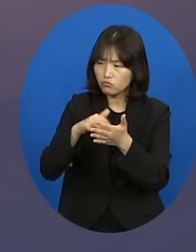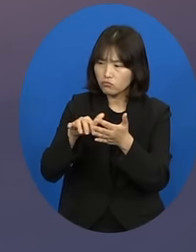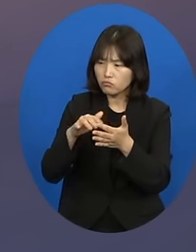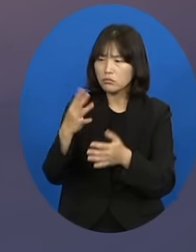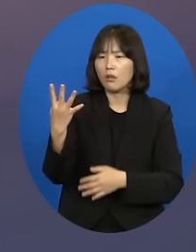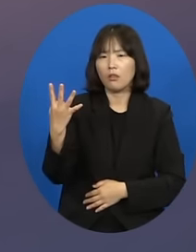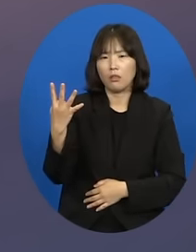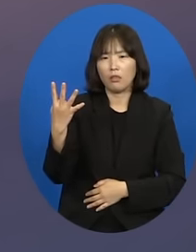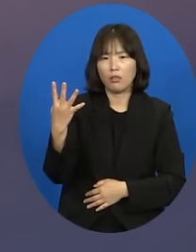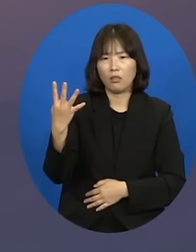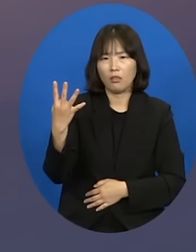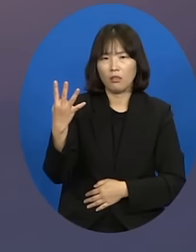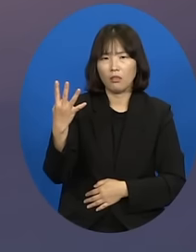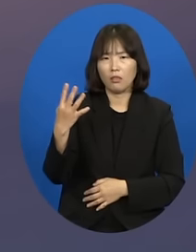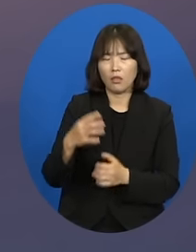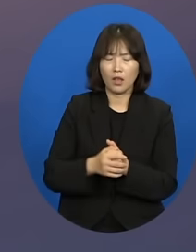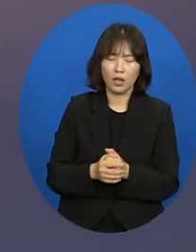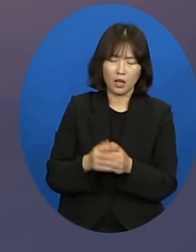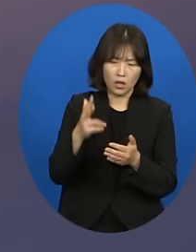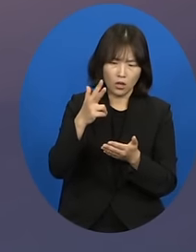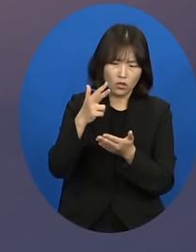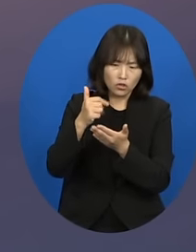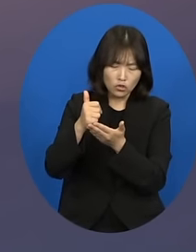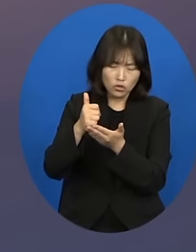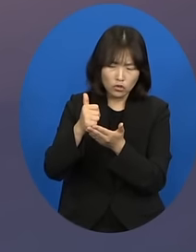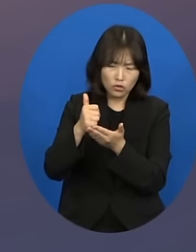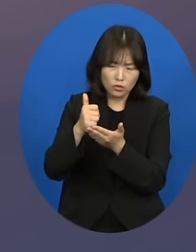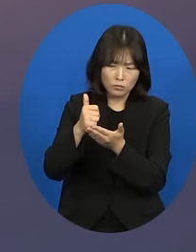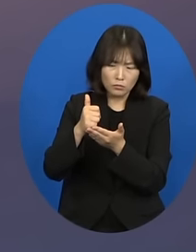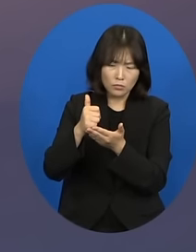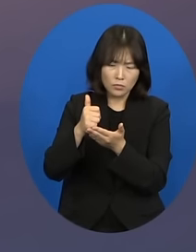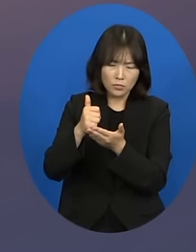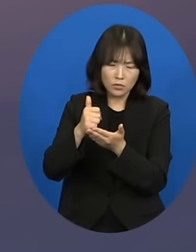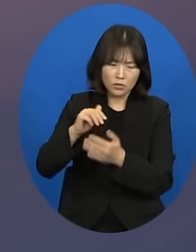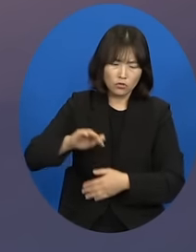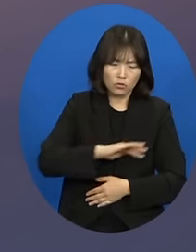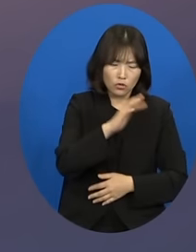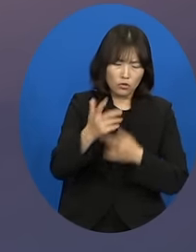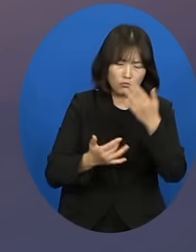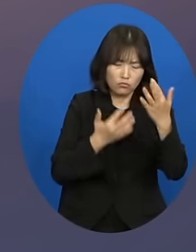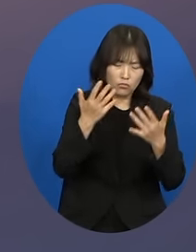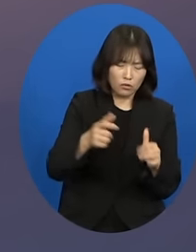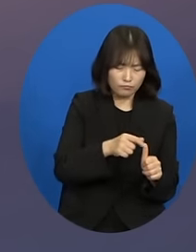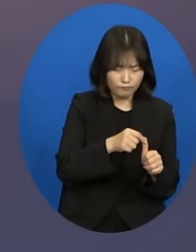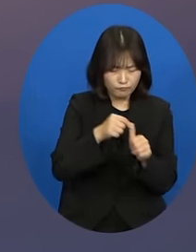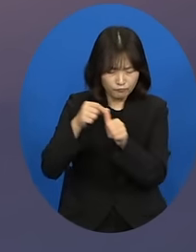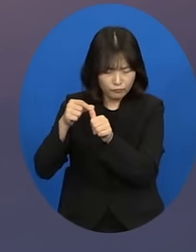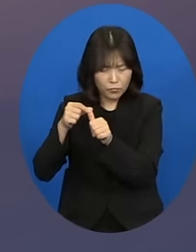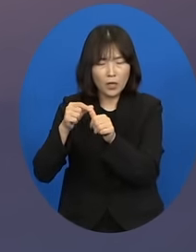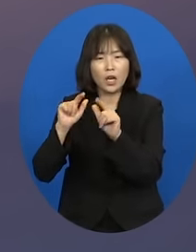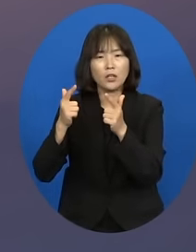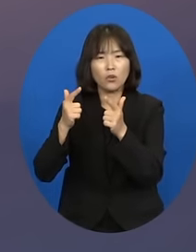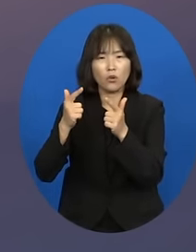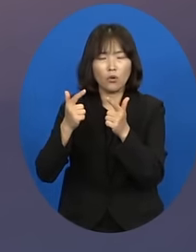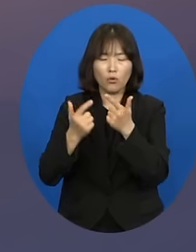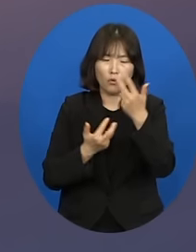주님이 우리를 불에서 건져내 주시는 분이 아니라 불 속에 함께 들어와 걸으시는 하나님.